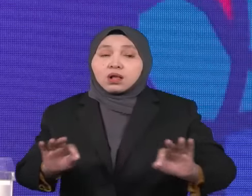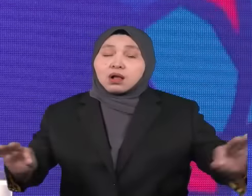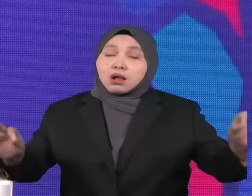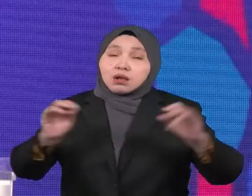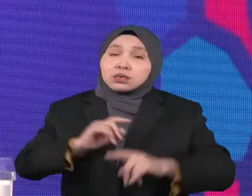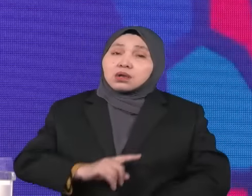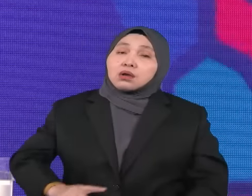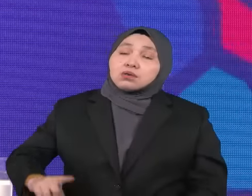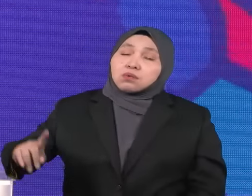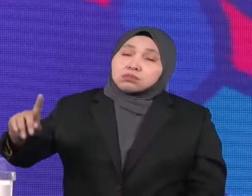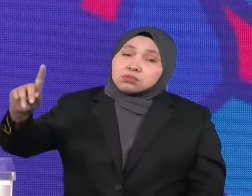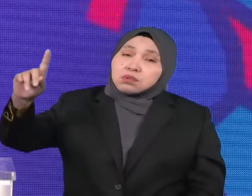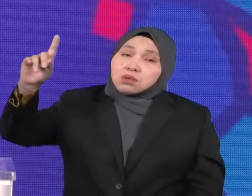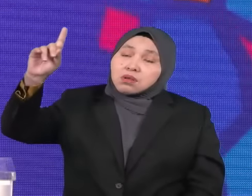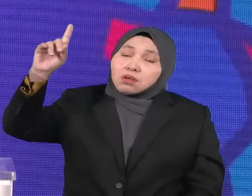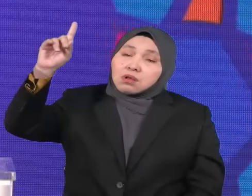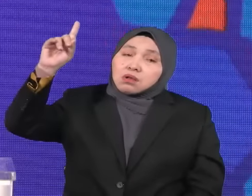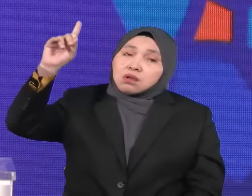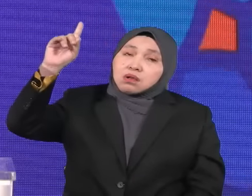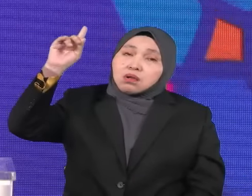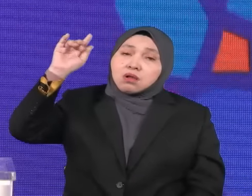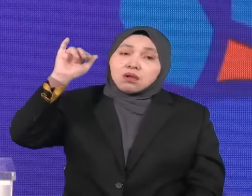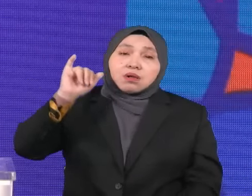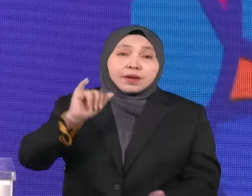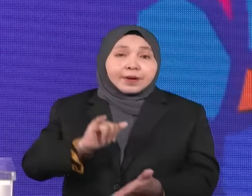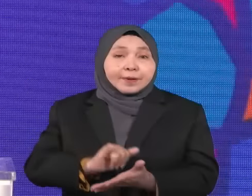sadaqallahul azim.